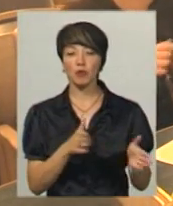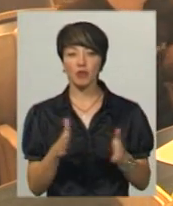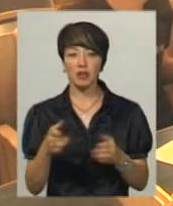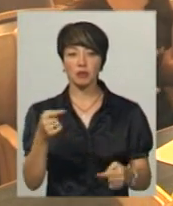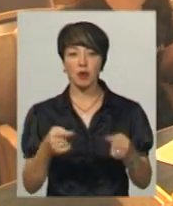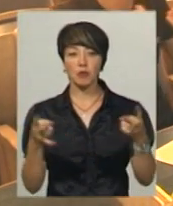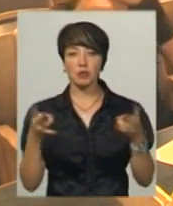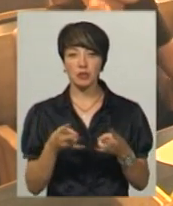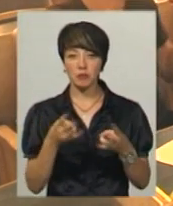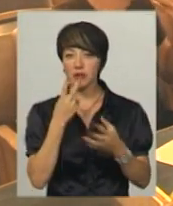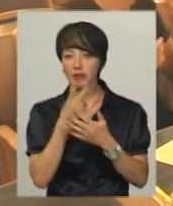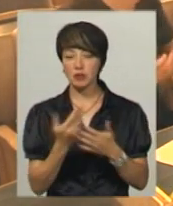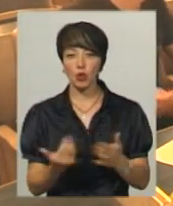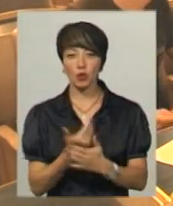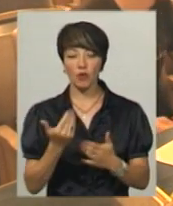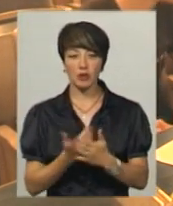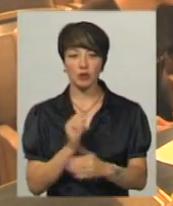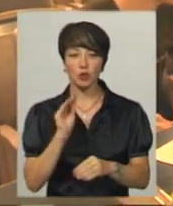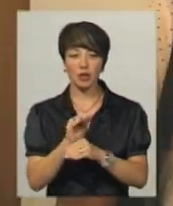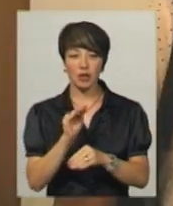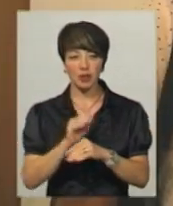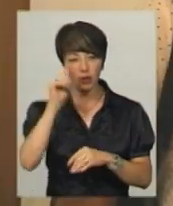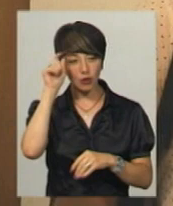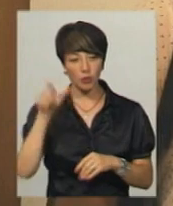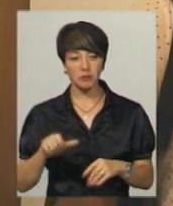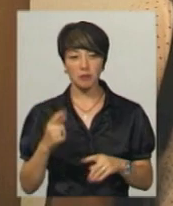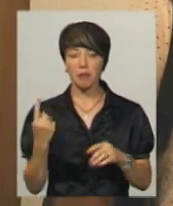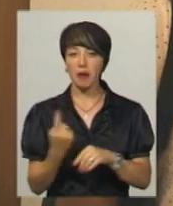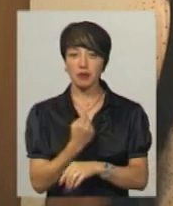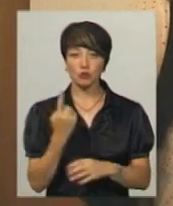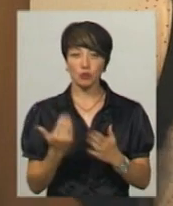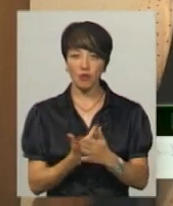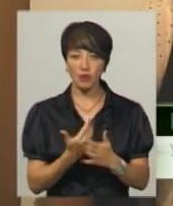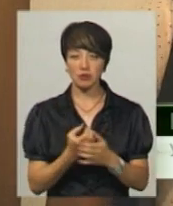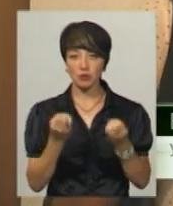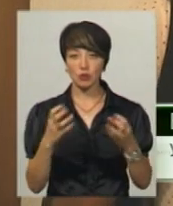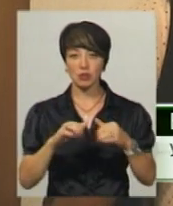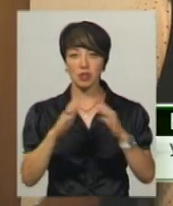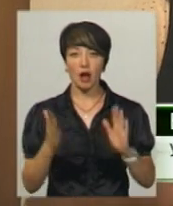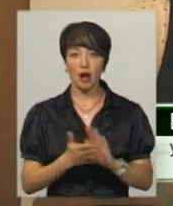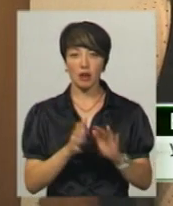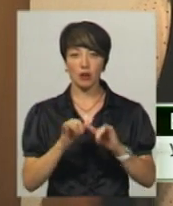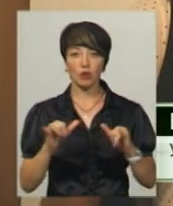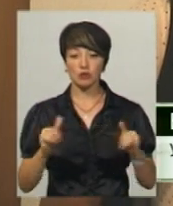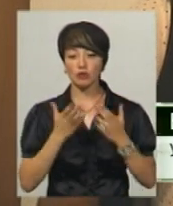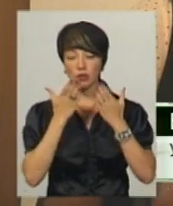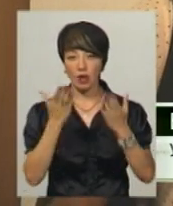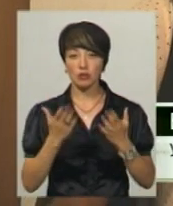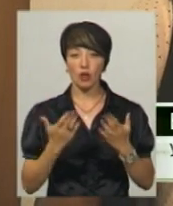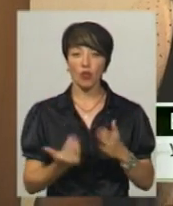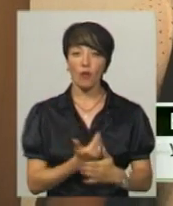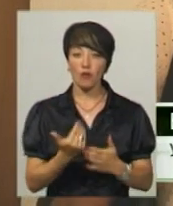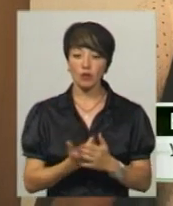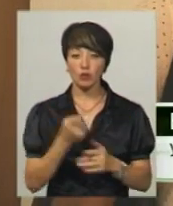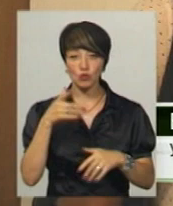дебатів, потрібно дивитися новини, додає Владислав Газда. Це перш за все новини і просто загальний розвиток. Тобто, коли ти читаєш новини, коли ти